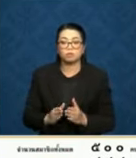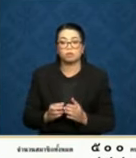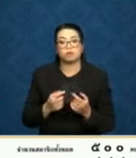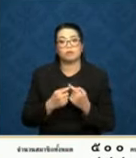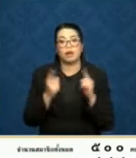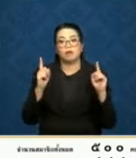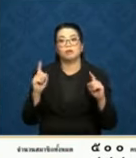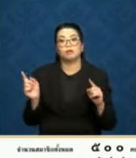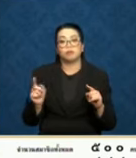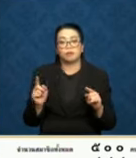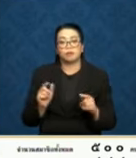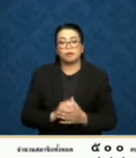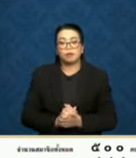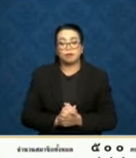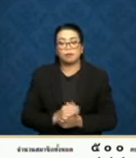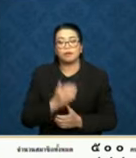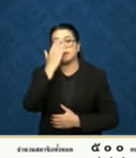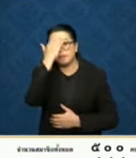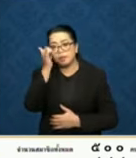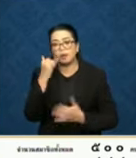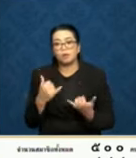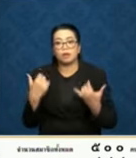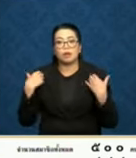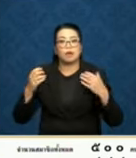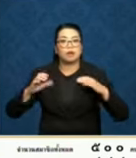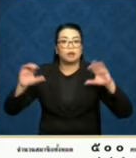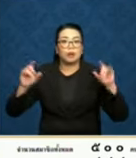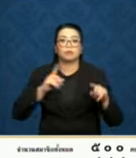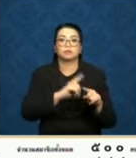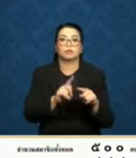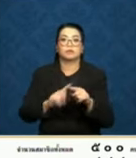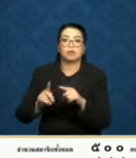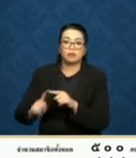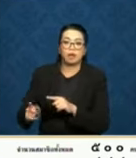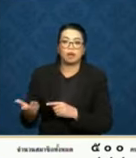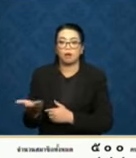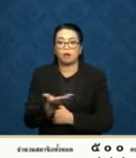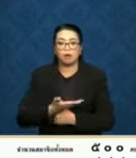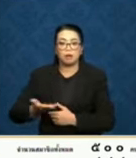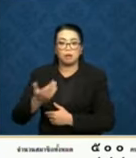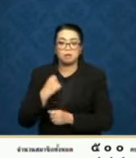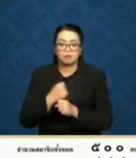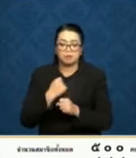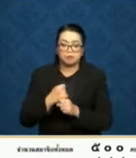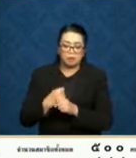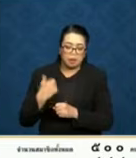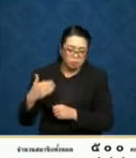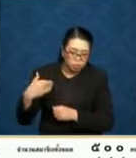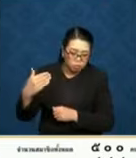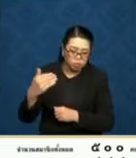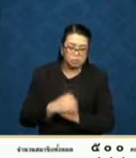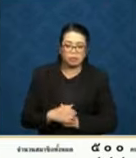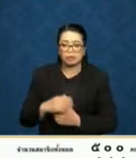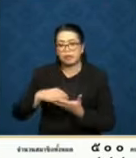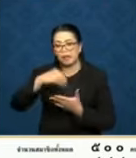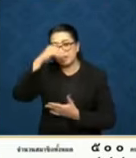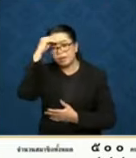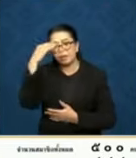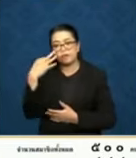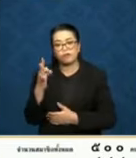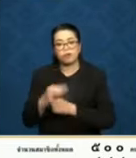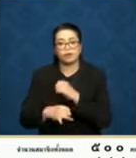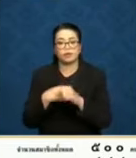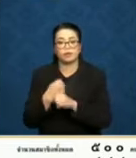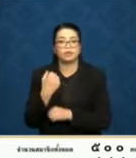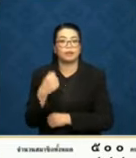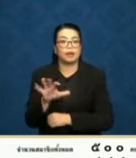ไครับ แปลกที่วันนี้รัฐบาลหายชุด หลายสมัยเราทำกมาก็คอเรามีนโยบายเรีนฟี 15